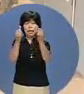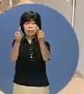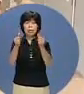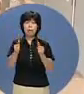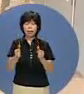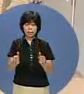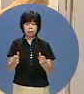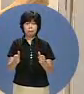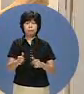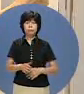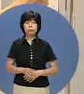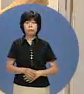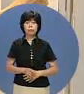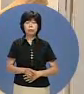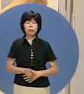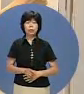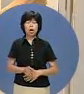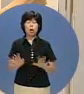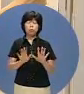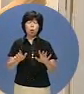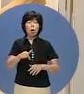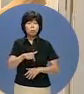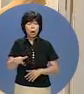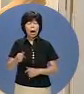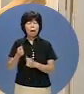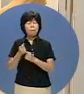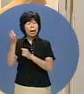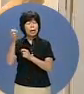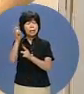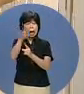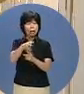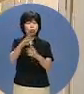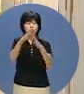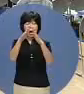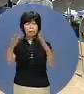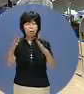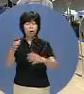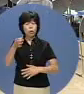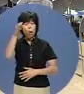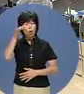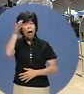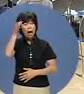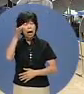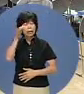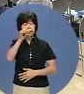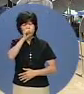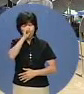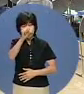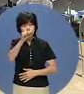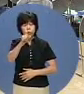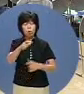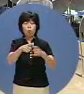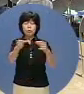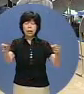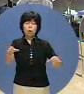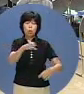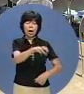生駒市のジュニアの部は番傘川柳会の中で評価が高く、全国からも注目されています